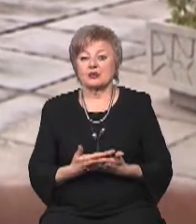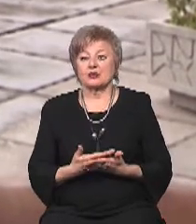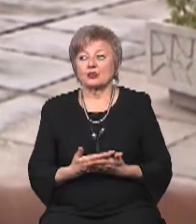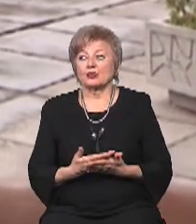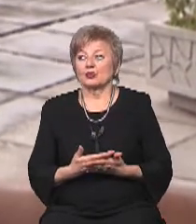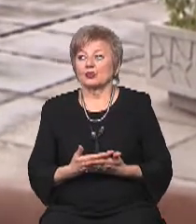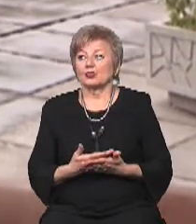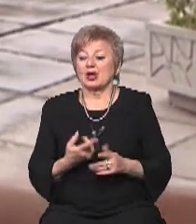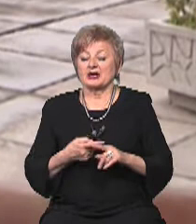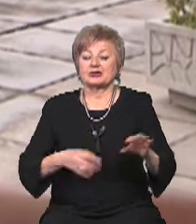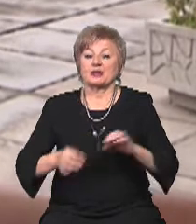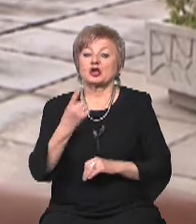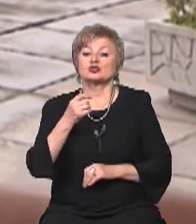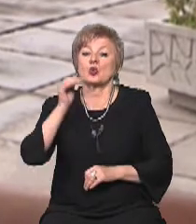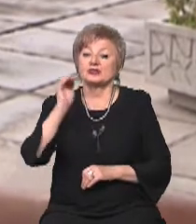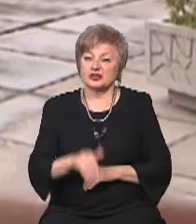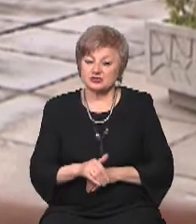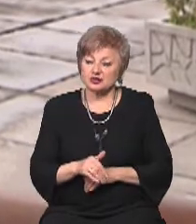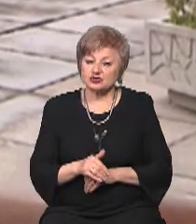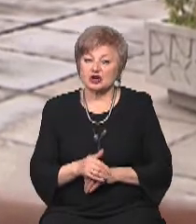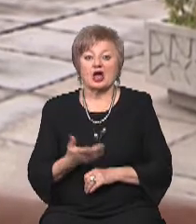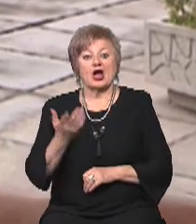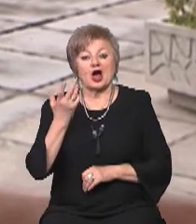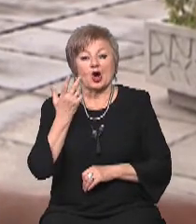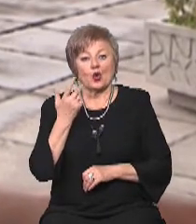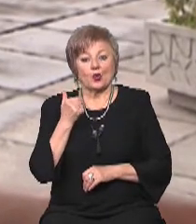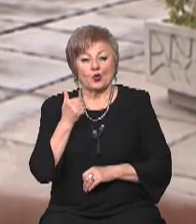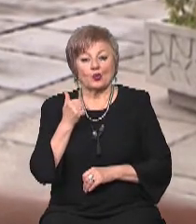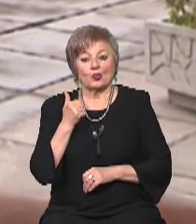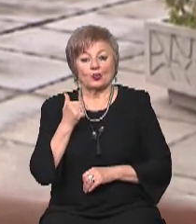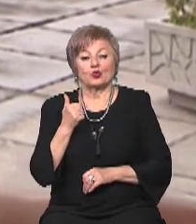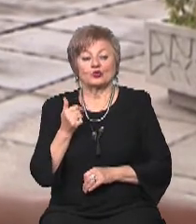був на 100 тисяч. Коли вже іде, потім